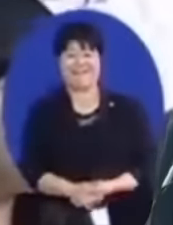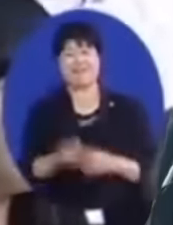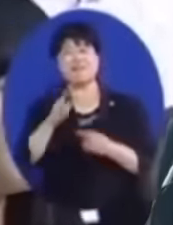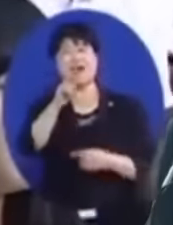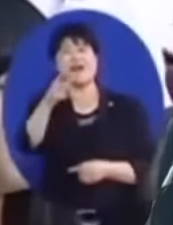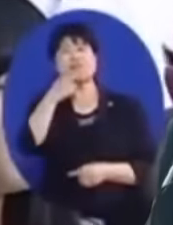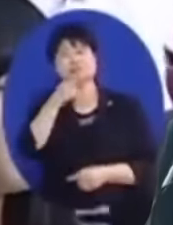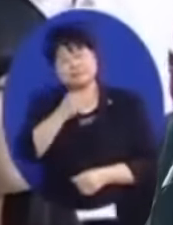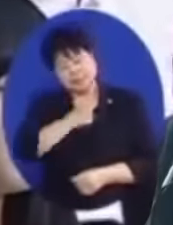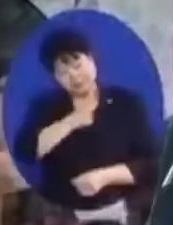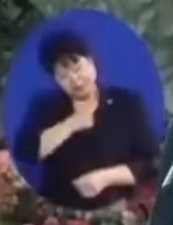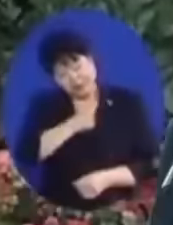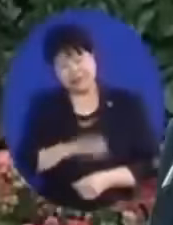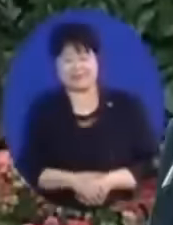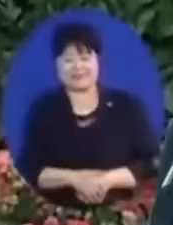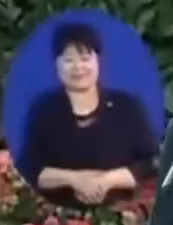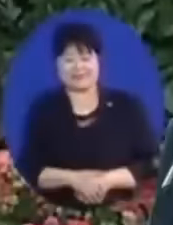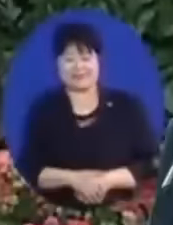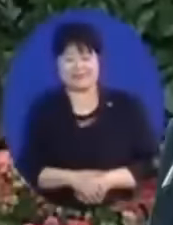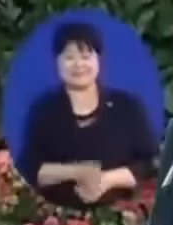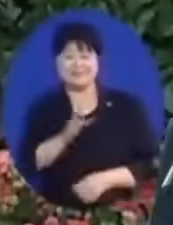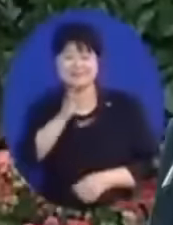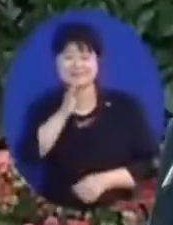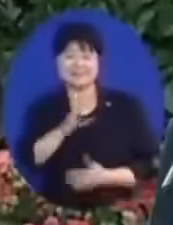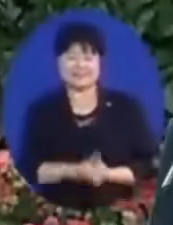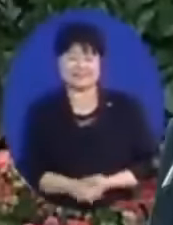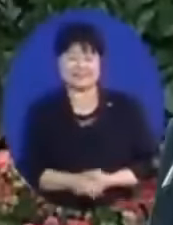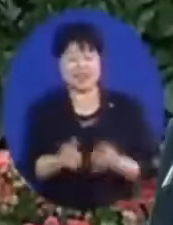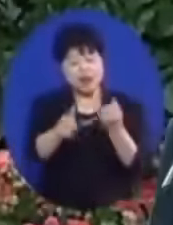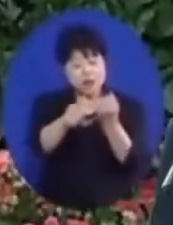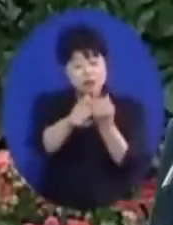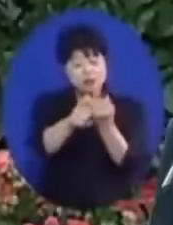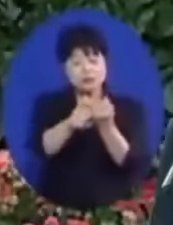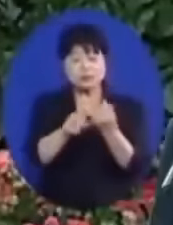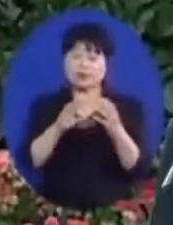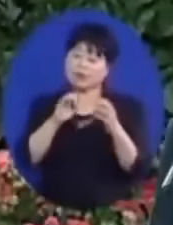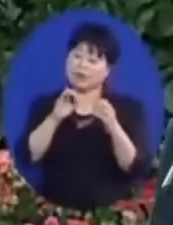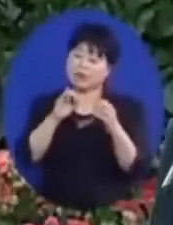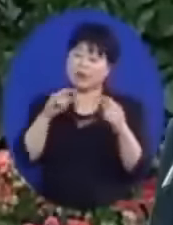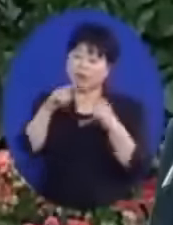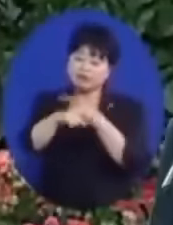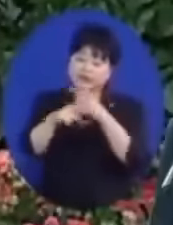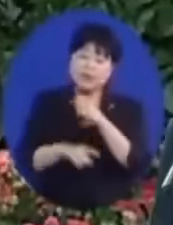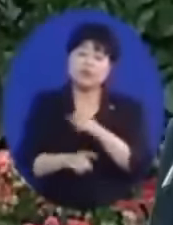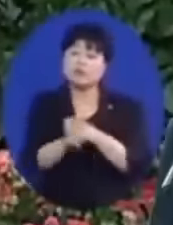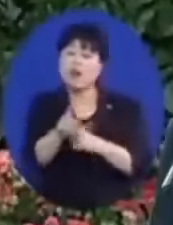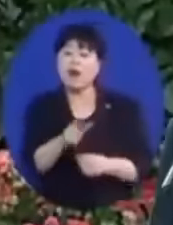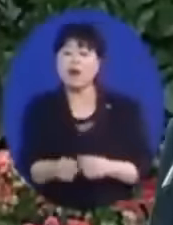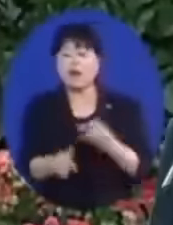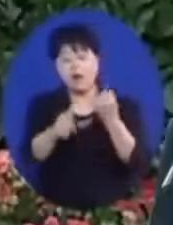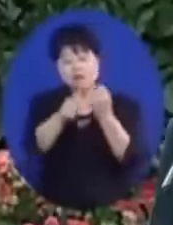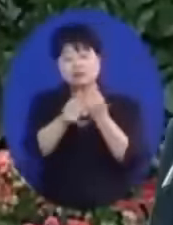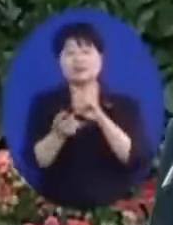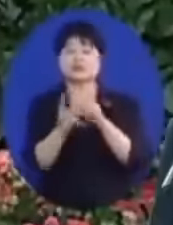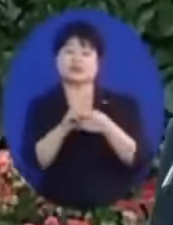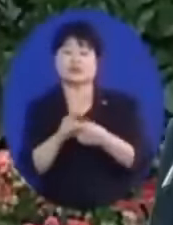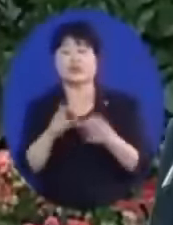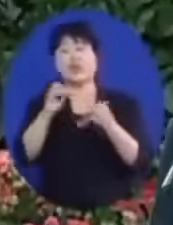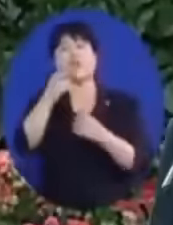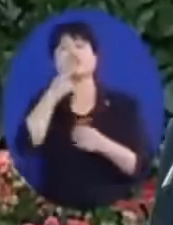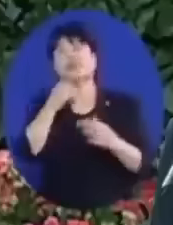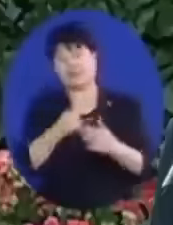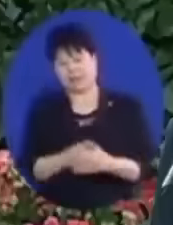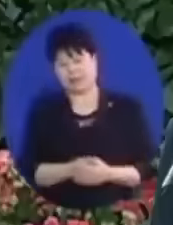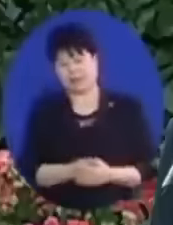답답하지요. 왜 부부의 의사소통이 안 되느냐. 대개 부부 간에 서로 대화를 할